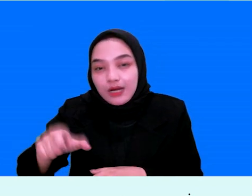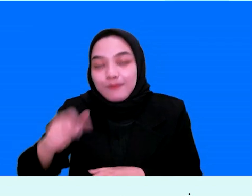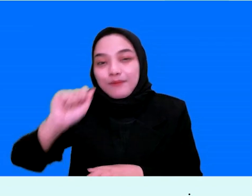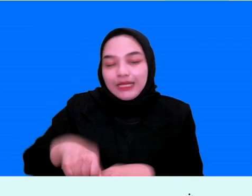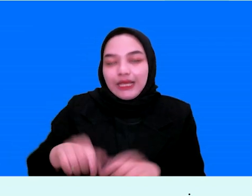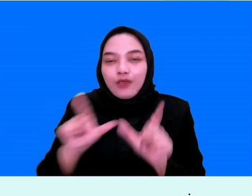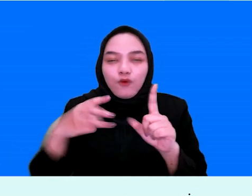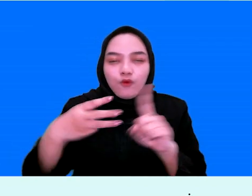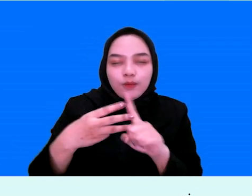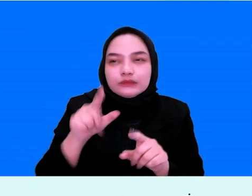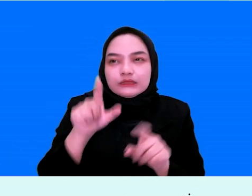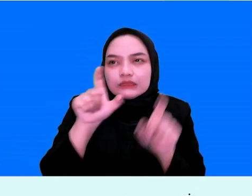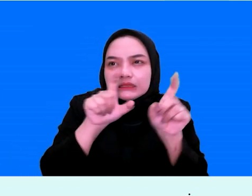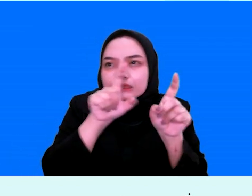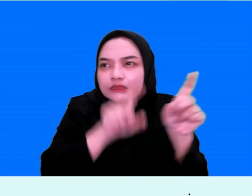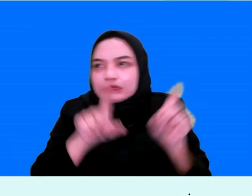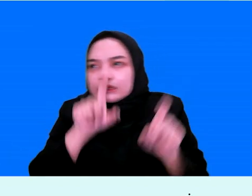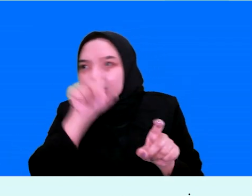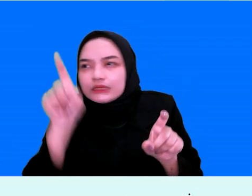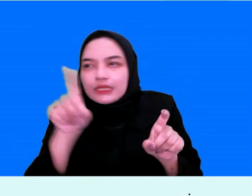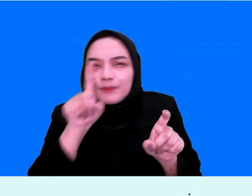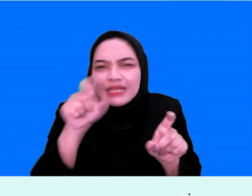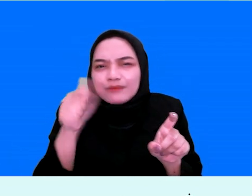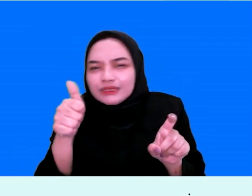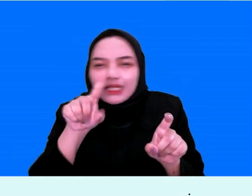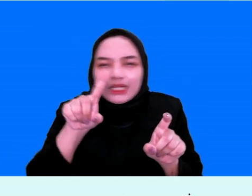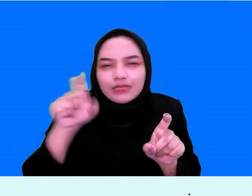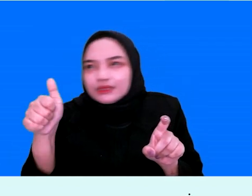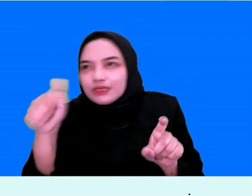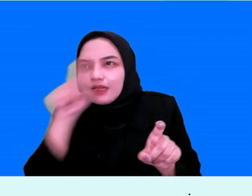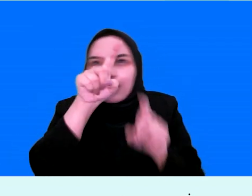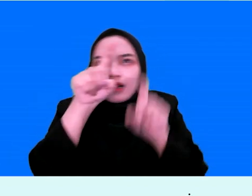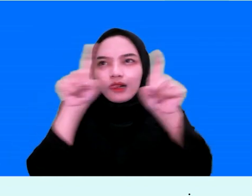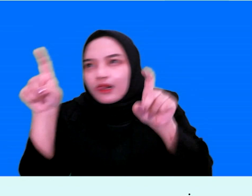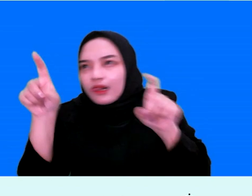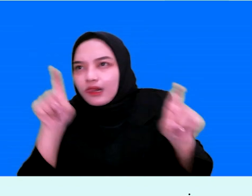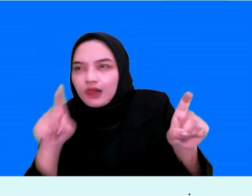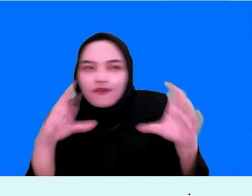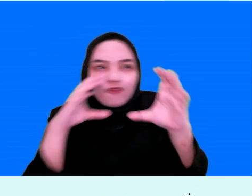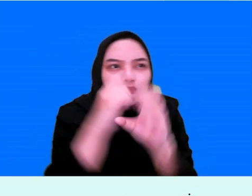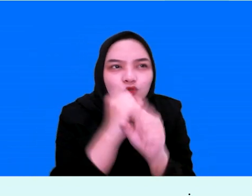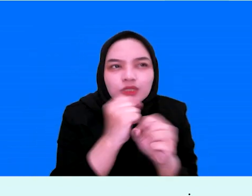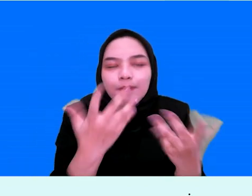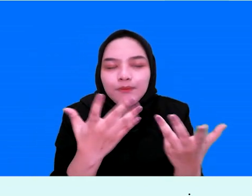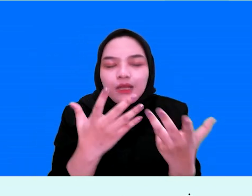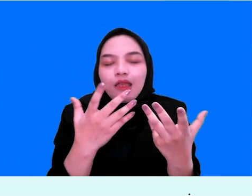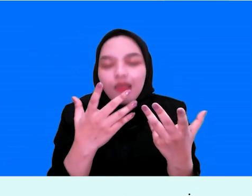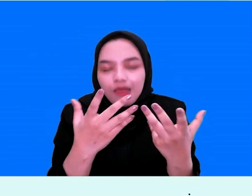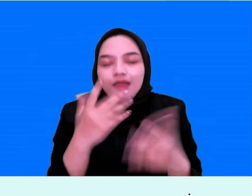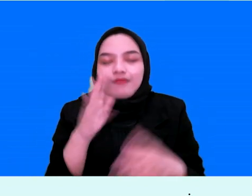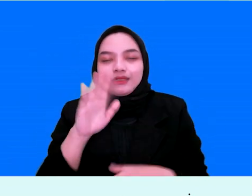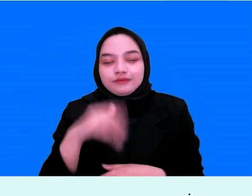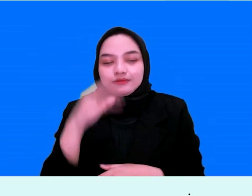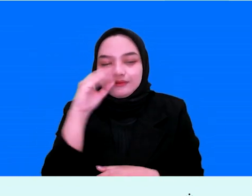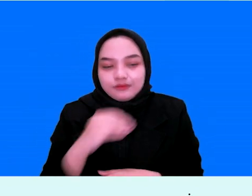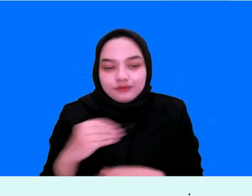bagian mana yang sebenarnya bisa diklik atau eh, fokusnya itu sedang ada di mana.